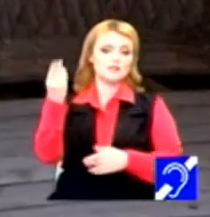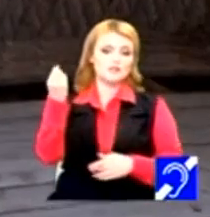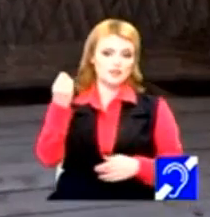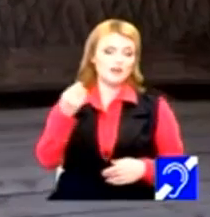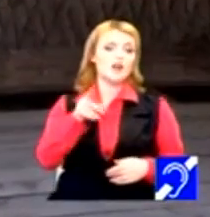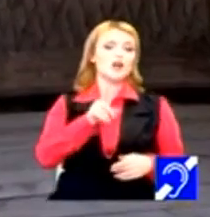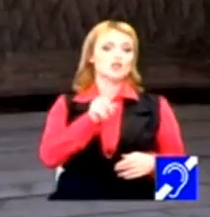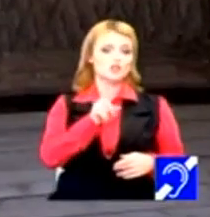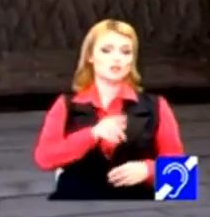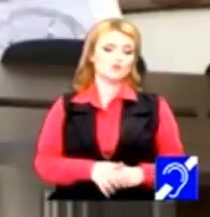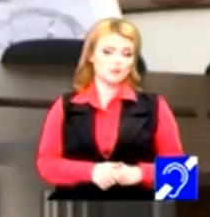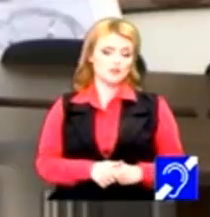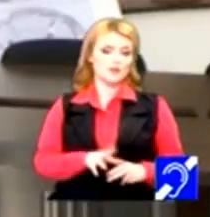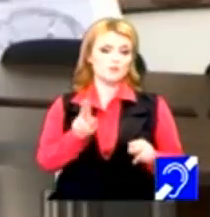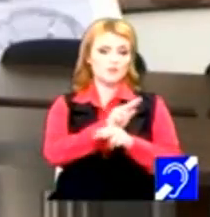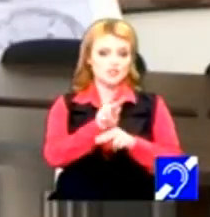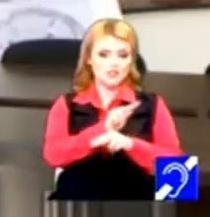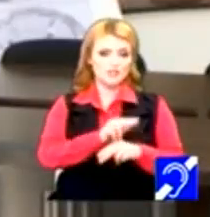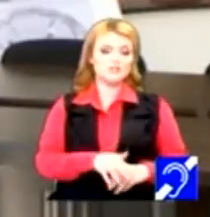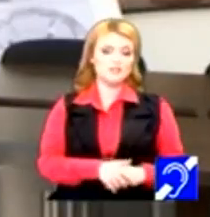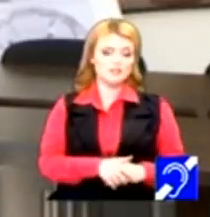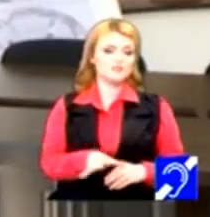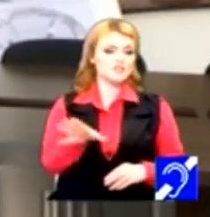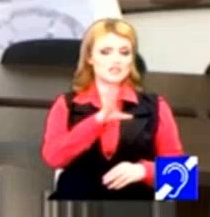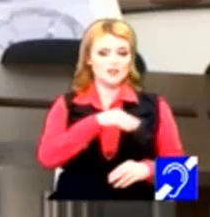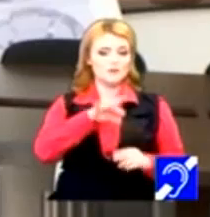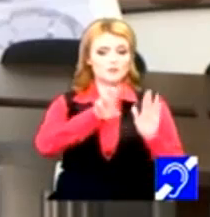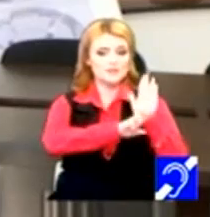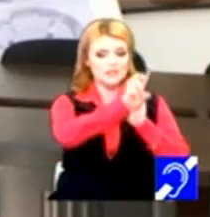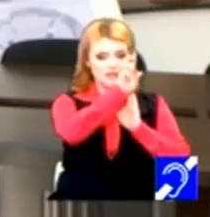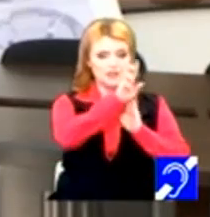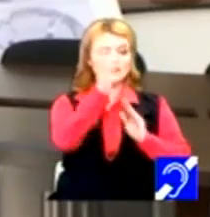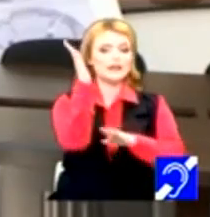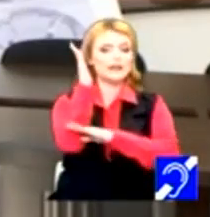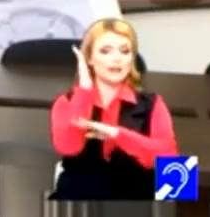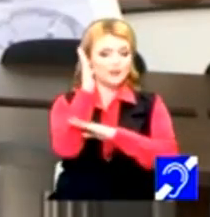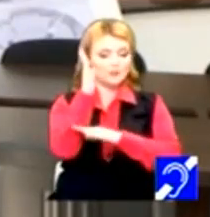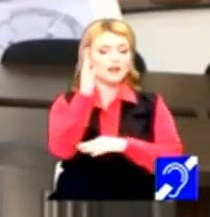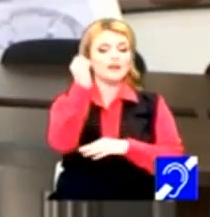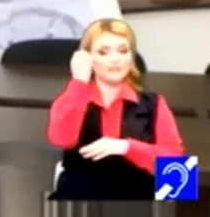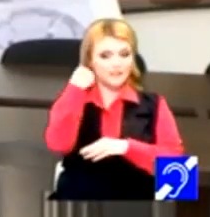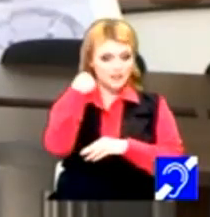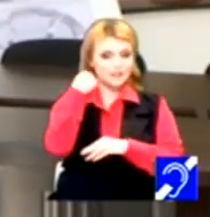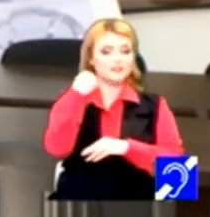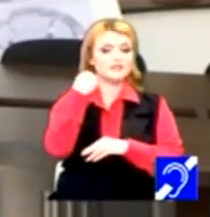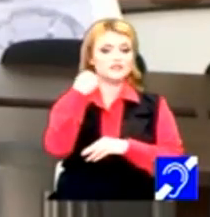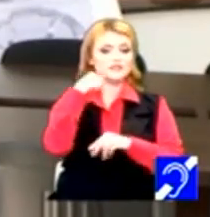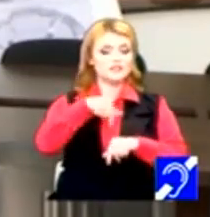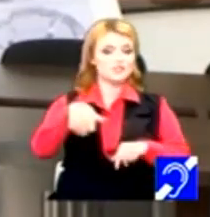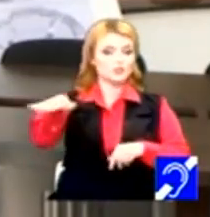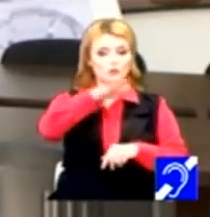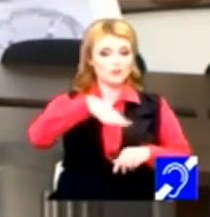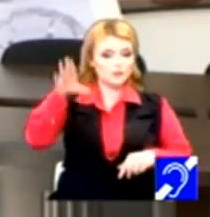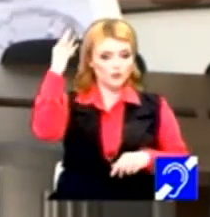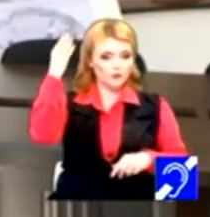țară, fără răspuns deocamdată. De asta primul semnal l-am tras prin raportul nostru pe țară, care l-am făcut în 2011, Patrimoniul